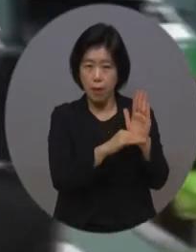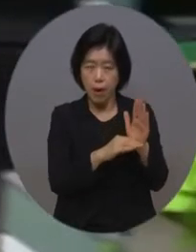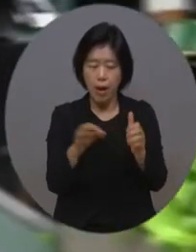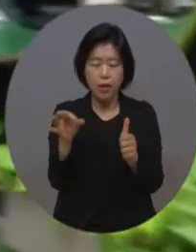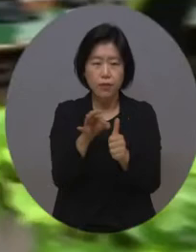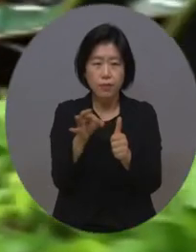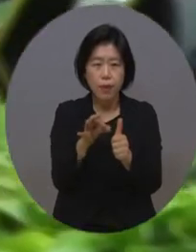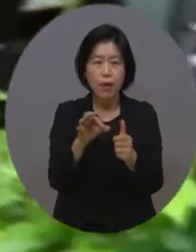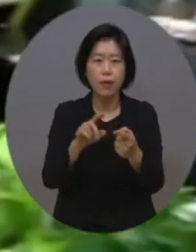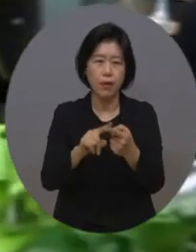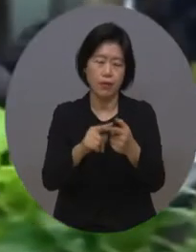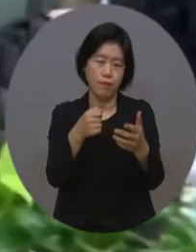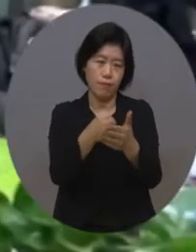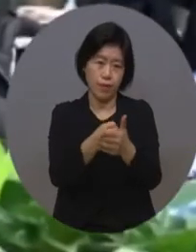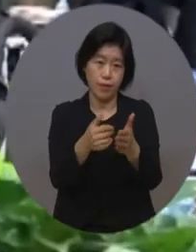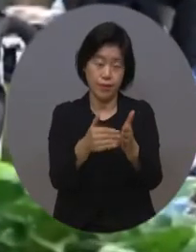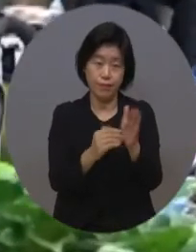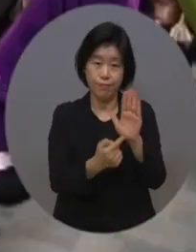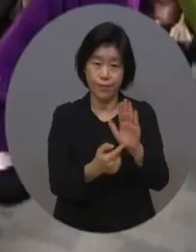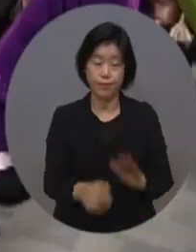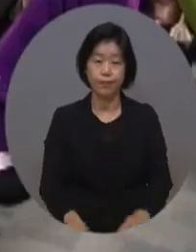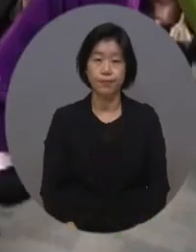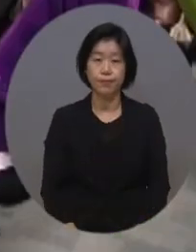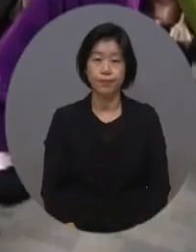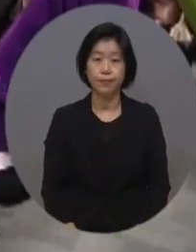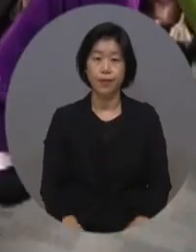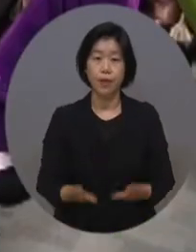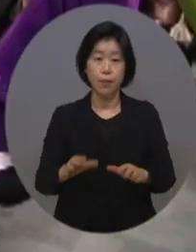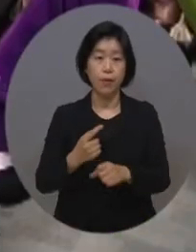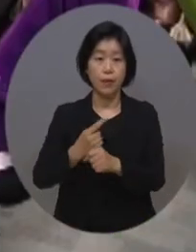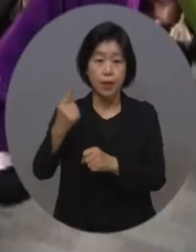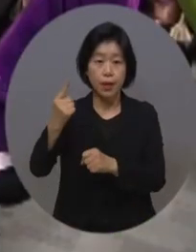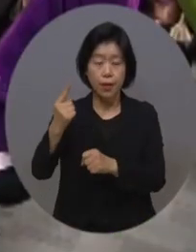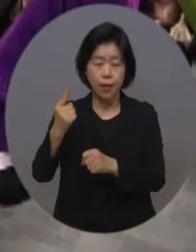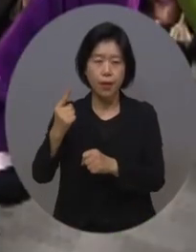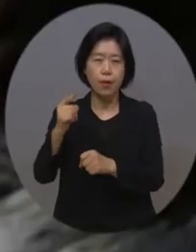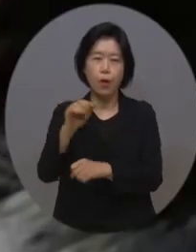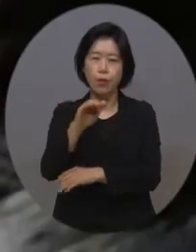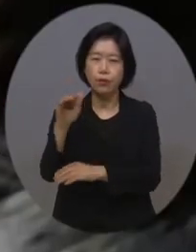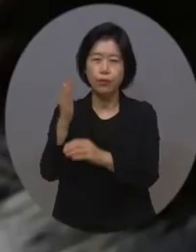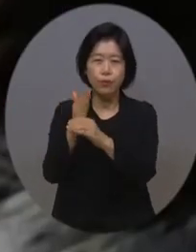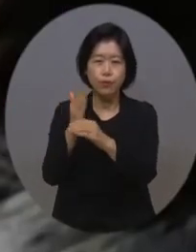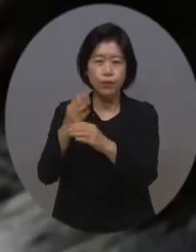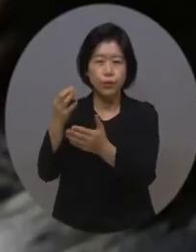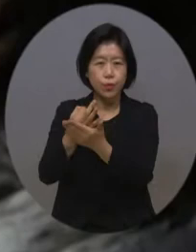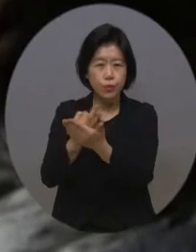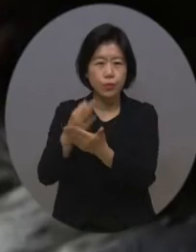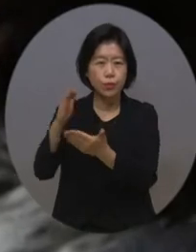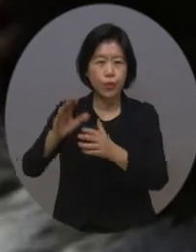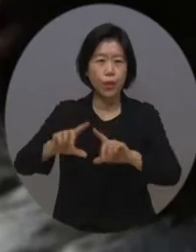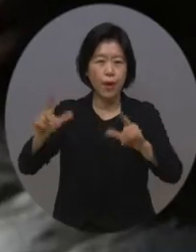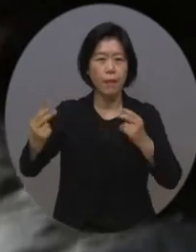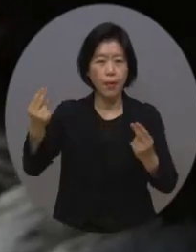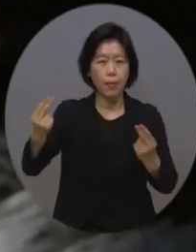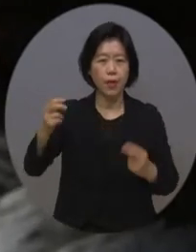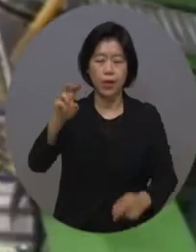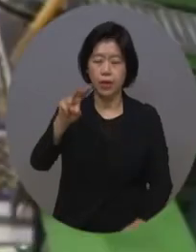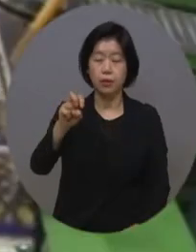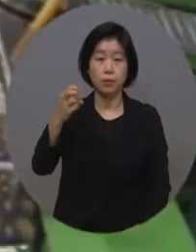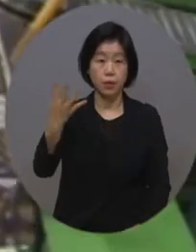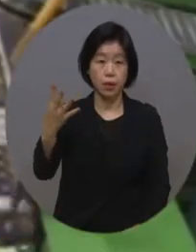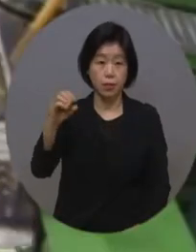심의 의결했다고 밝혔습니다 우선 내년 기준 중의 소득은 올해 대비 24만 바 1,790 원 증가한